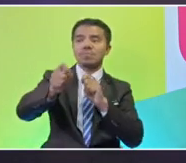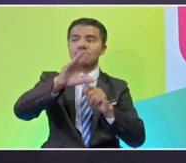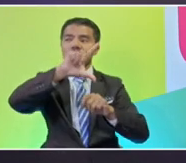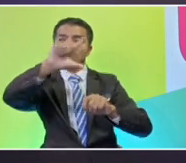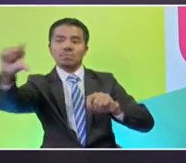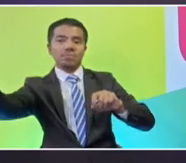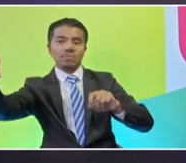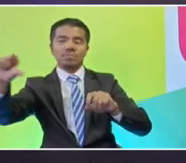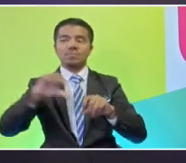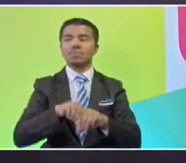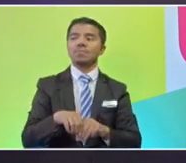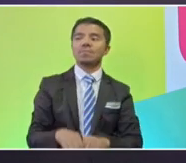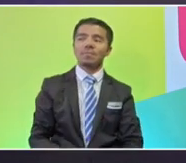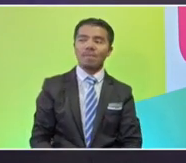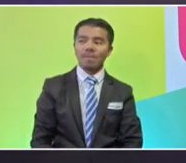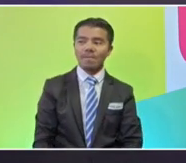boleh